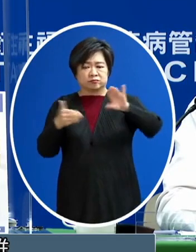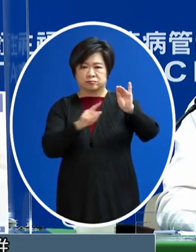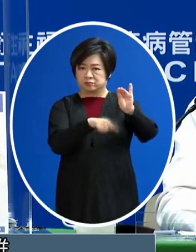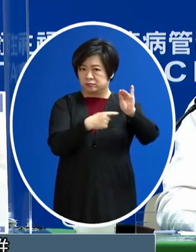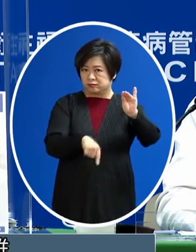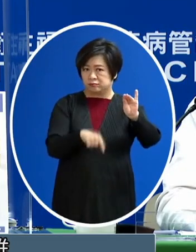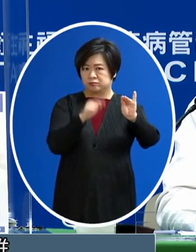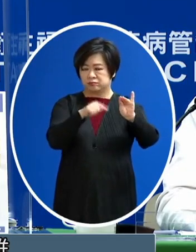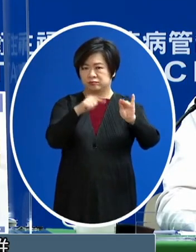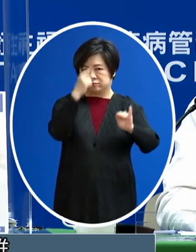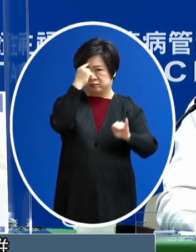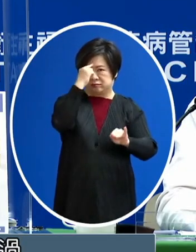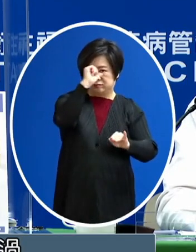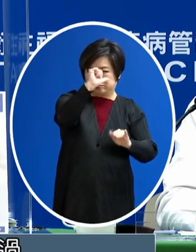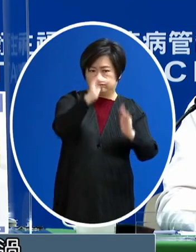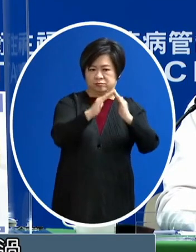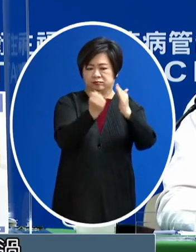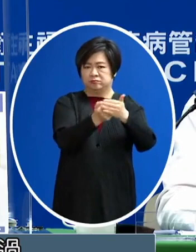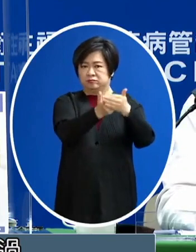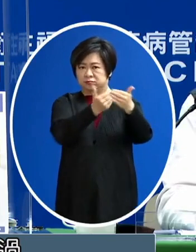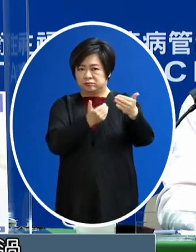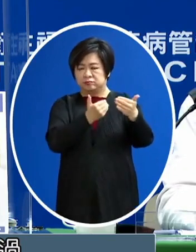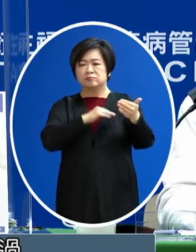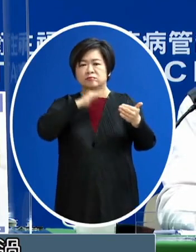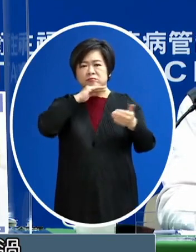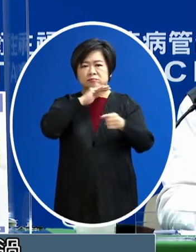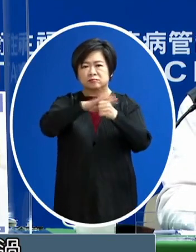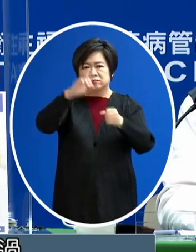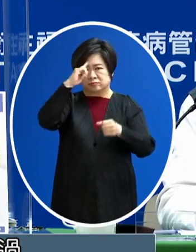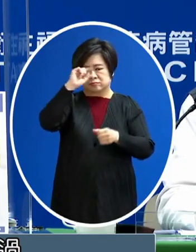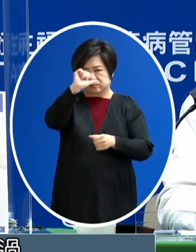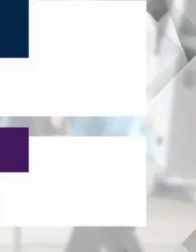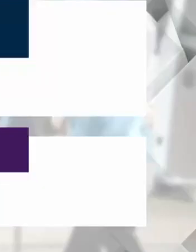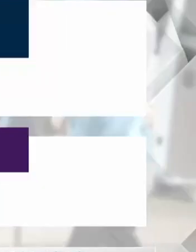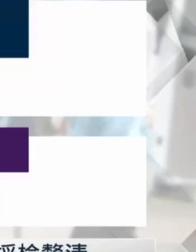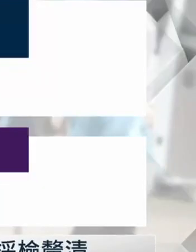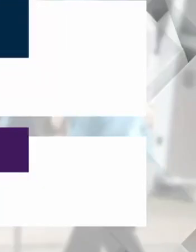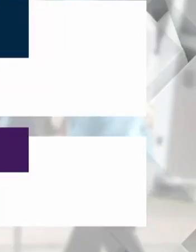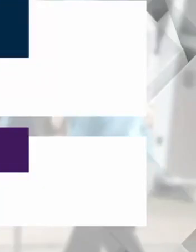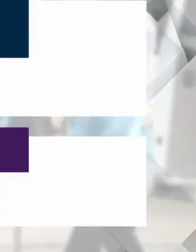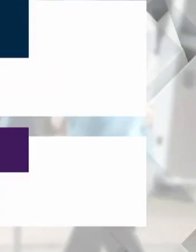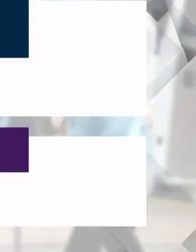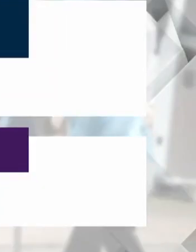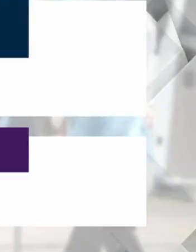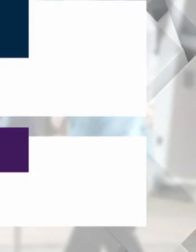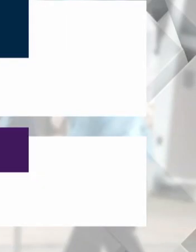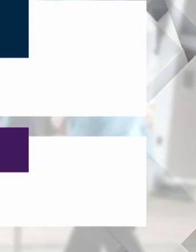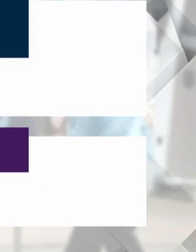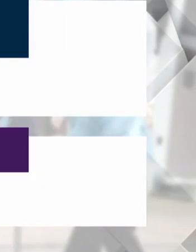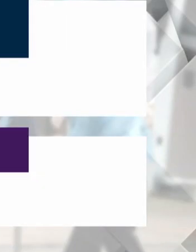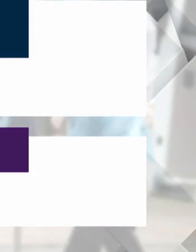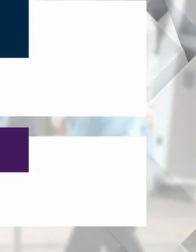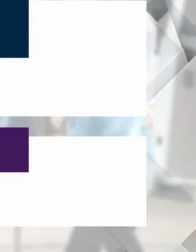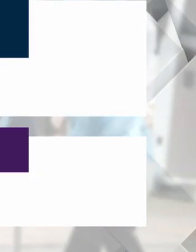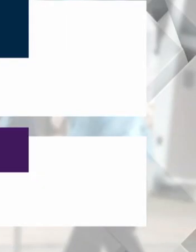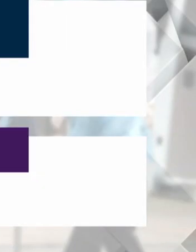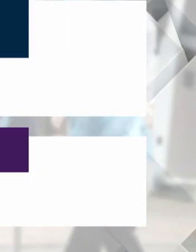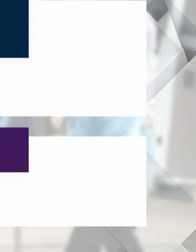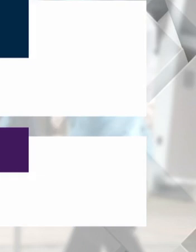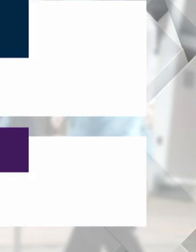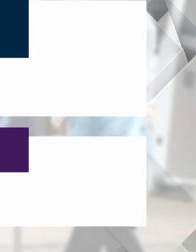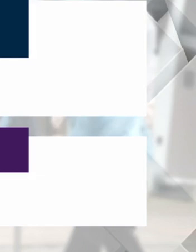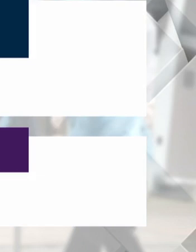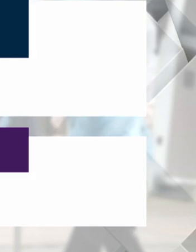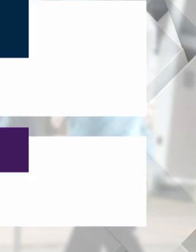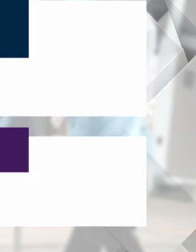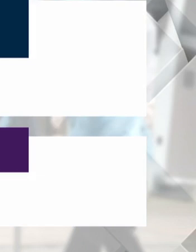是做5天的隔离，那5天后我们还会再采过。 指挥中心表示，桃园日益物流公司新增的10例个